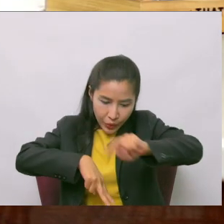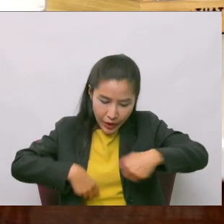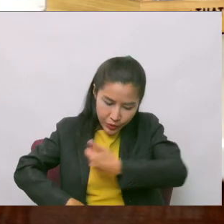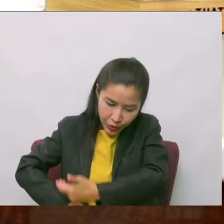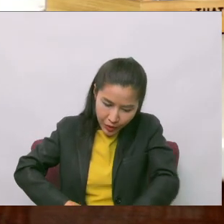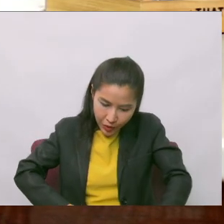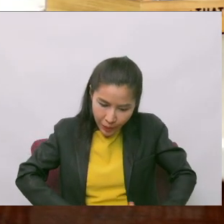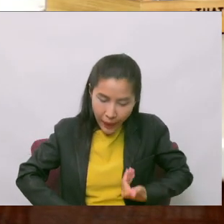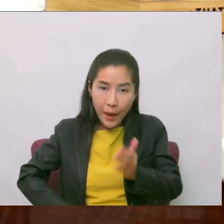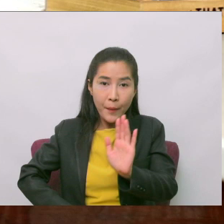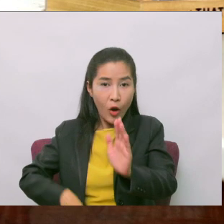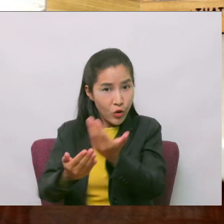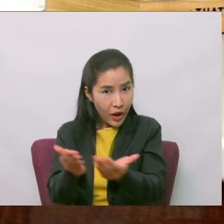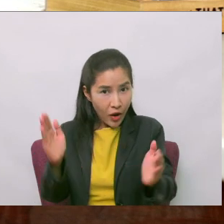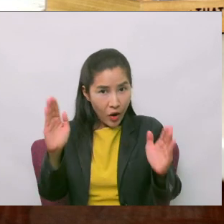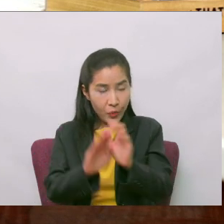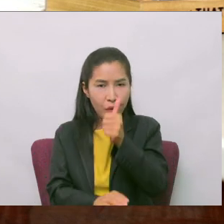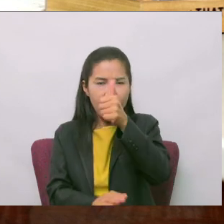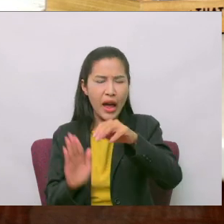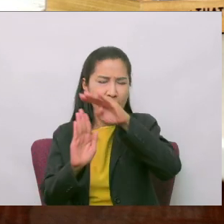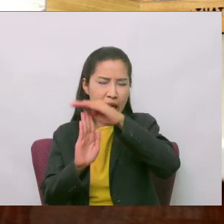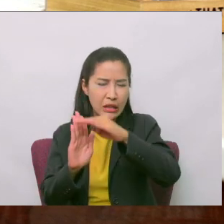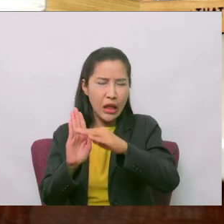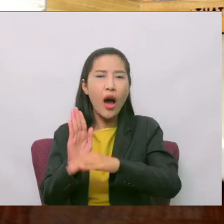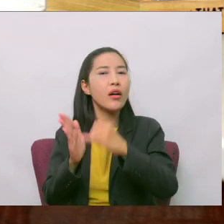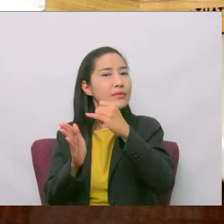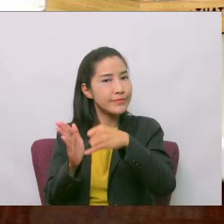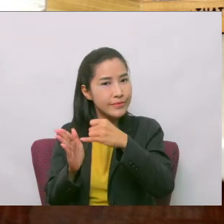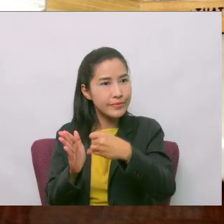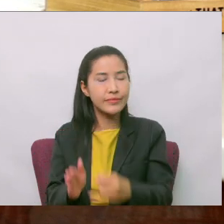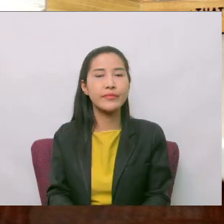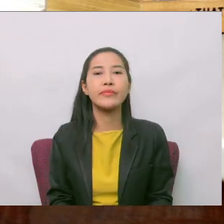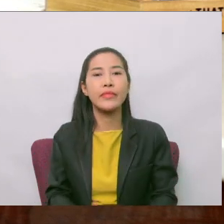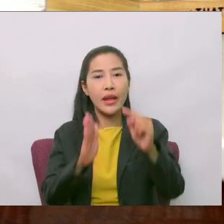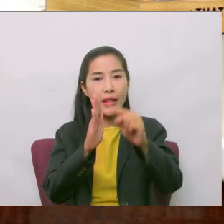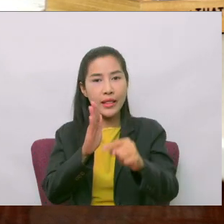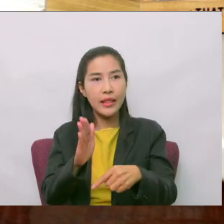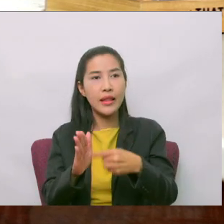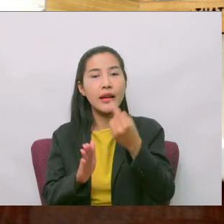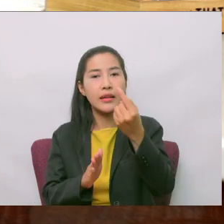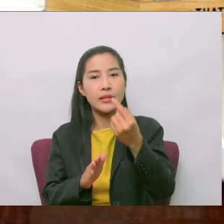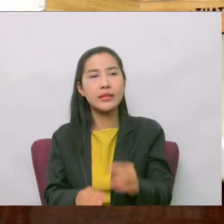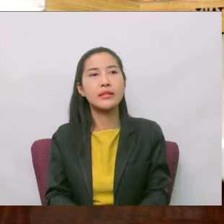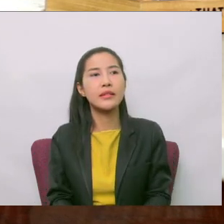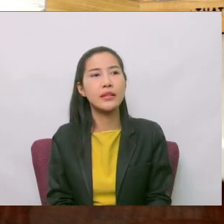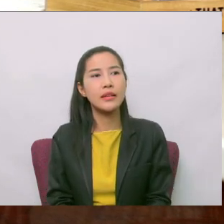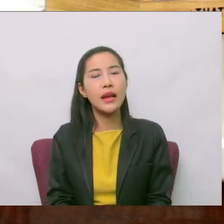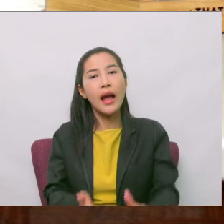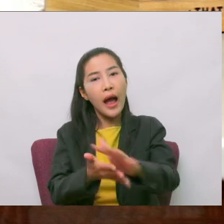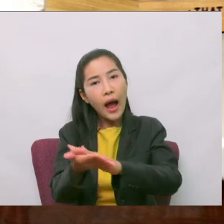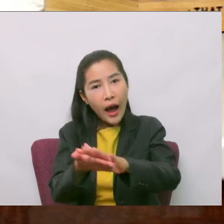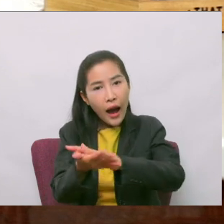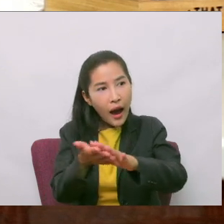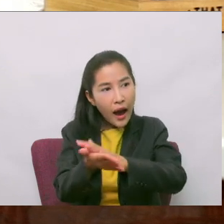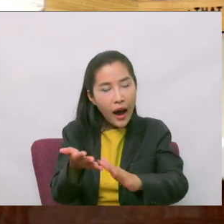นะคะขั้นตอนก็ไม่ซับซ้อนนะคะก็คือเราจะเริ่มจากนะคะการทำความสะอาดล้างทำความสะอาดสมุ